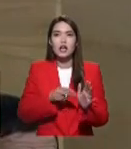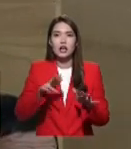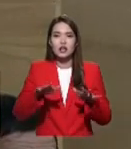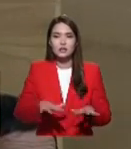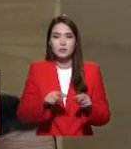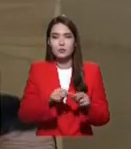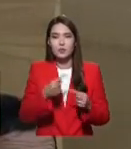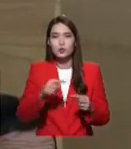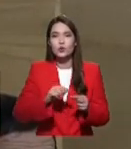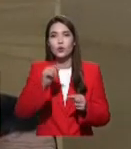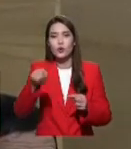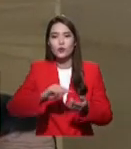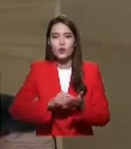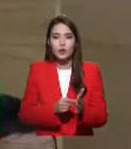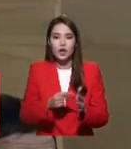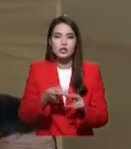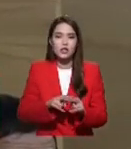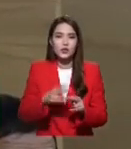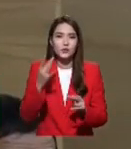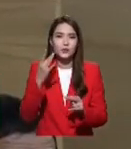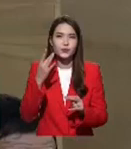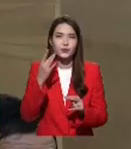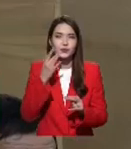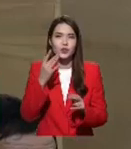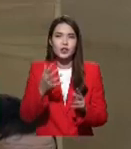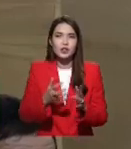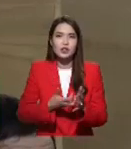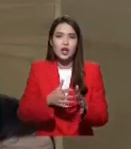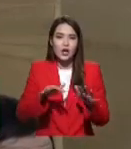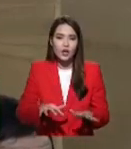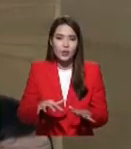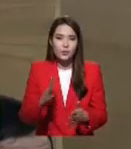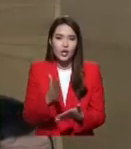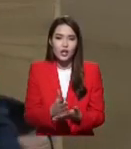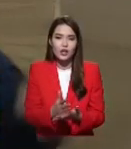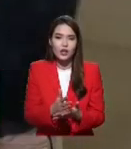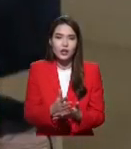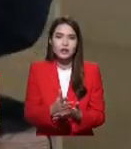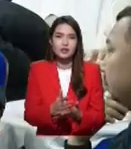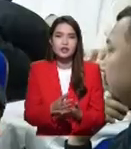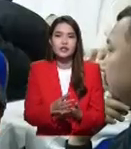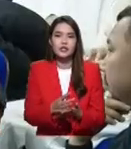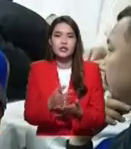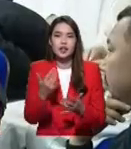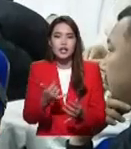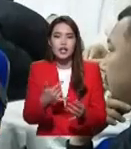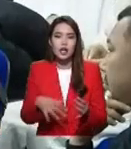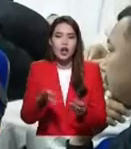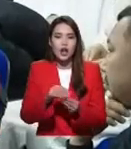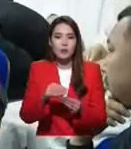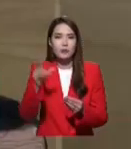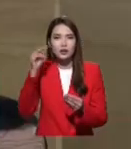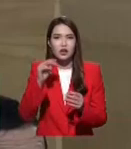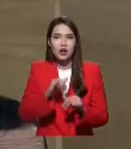Айнақтан Дарбаза, Жылға, Шенгелді, Шанақ деген ауылдар бар. Бір Монтай Таш, Наяғы, Бадам, Қалаш, Ақпан